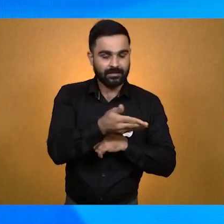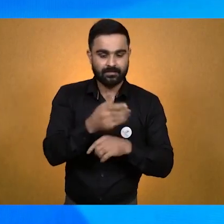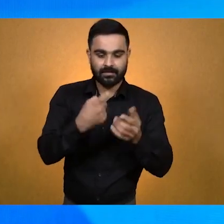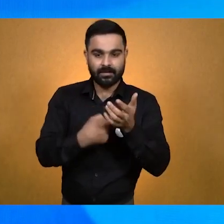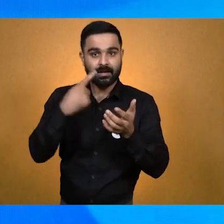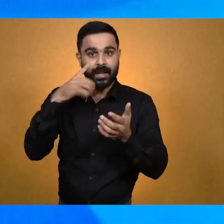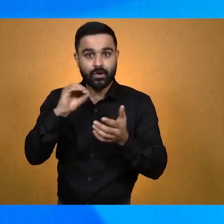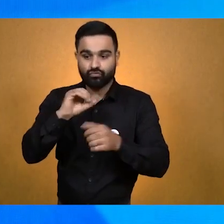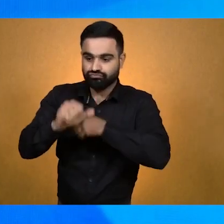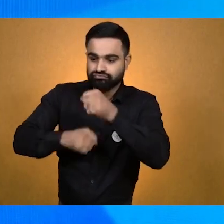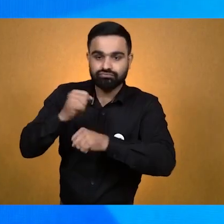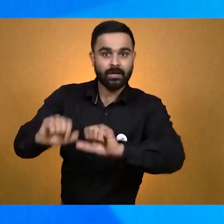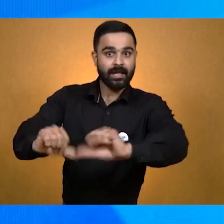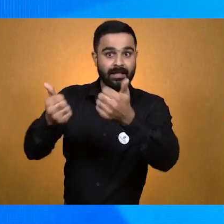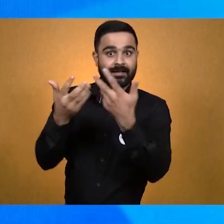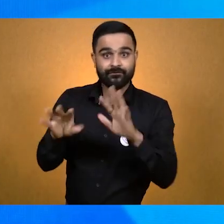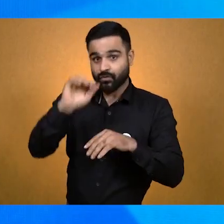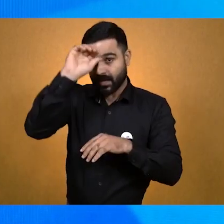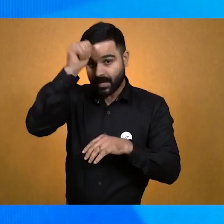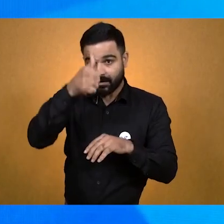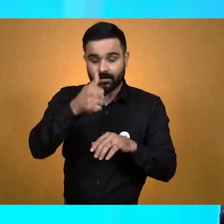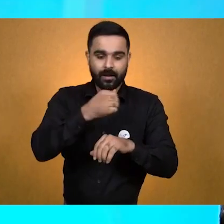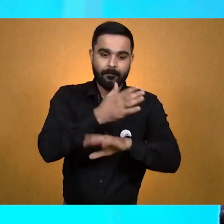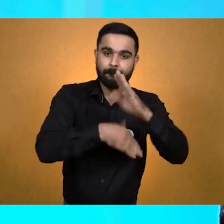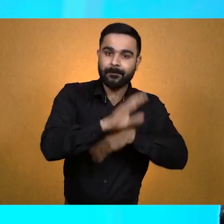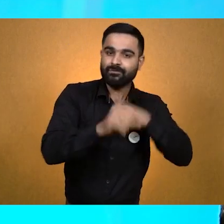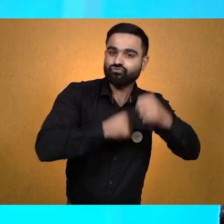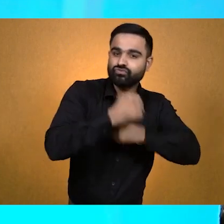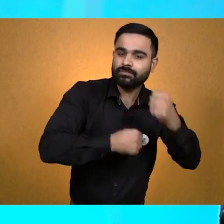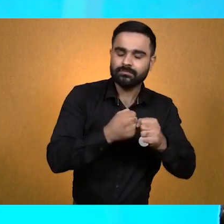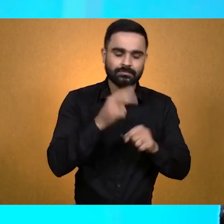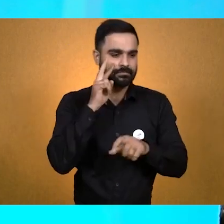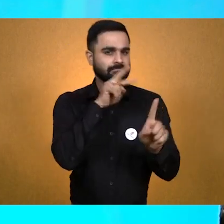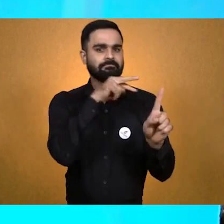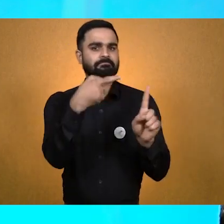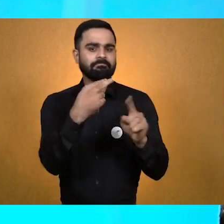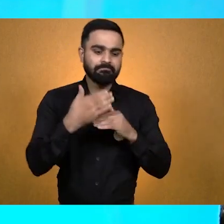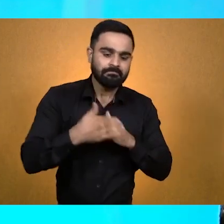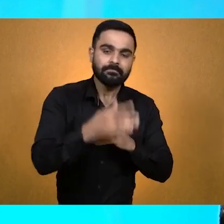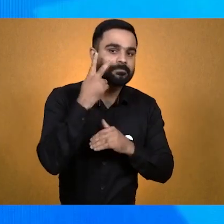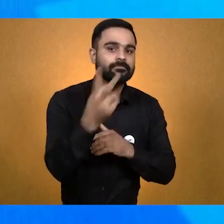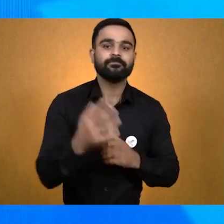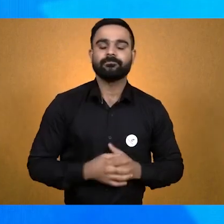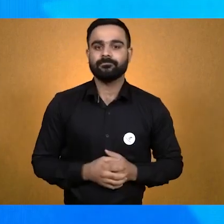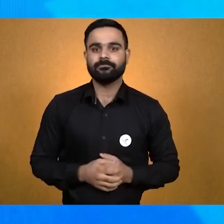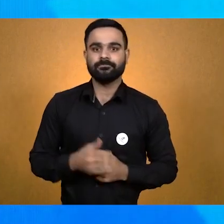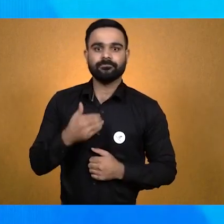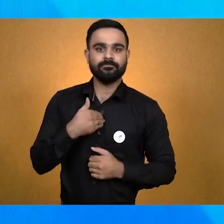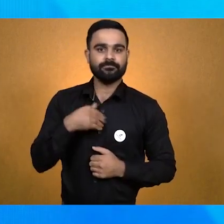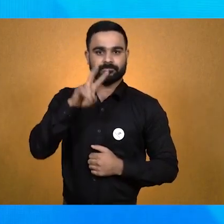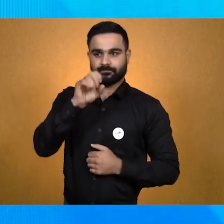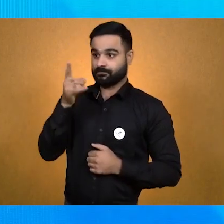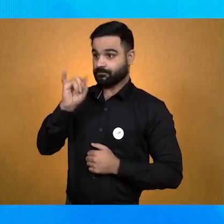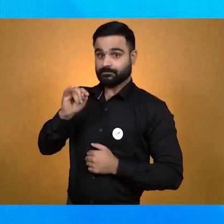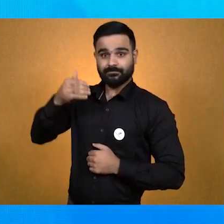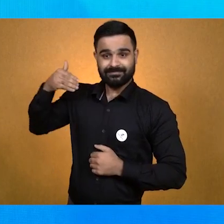में अपनी जीत के बाद से हमारे देश में पैरा स्पोर्ट्स को किस तरह से आगे बढ़ते हुए देखा है? मैंने 2016